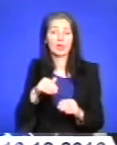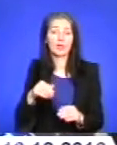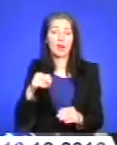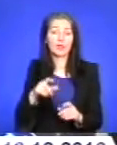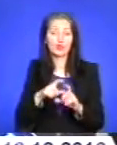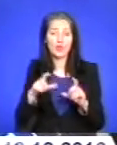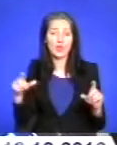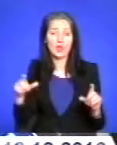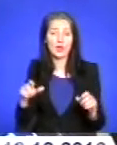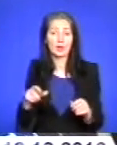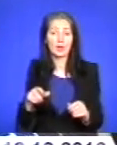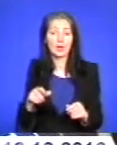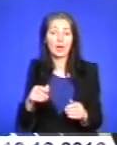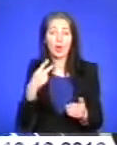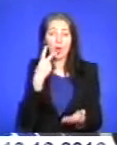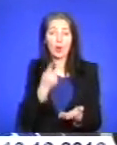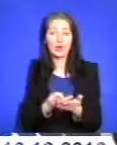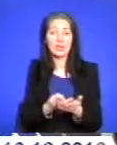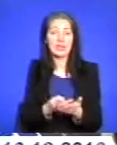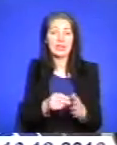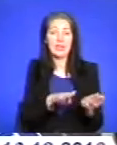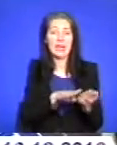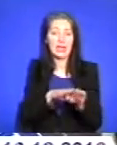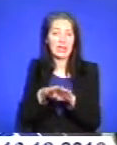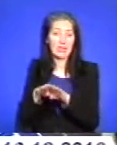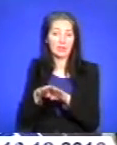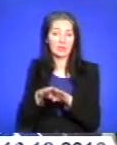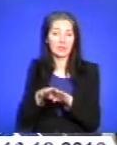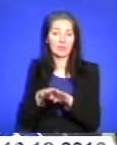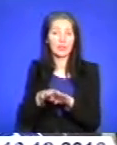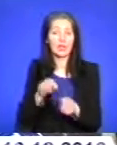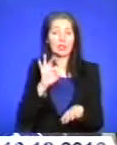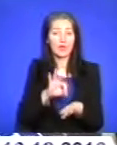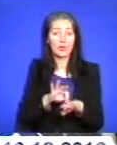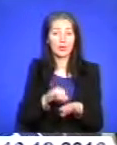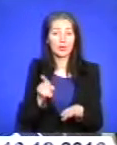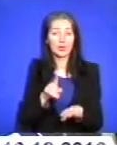школах. Показники рівні захворюваності